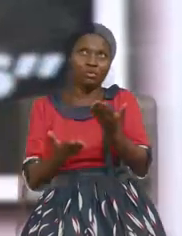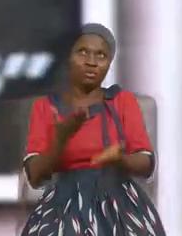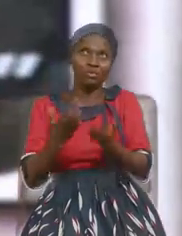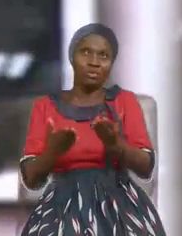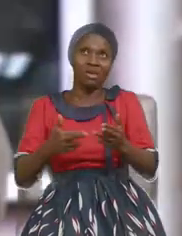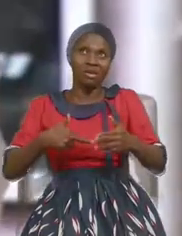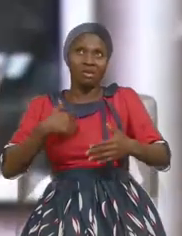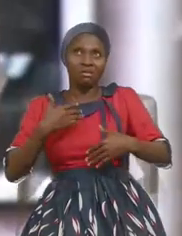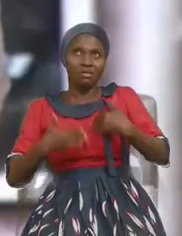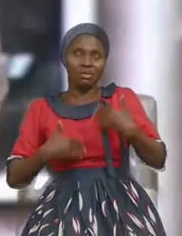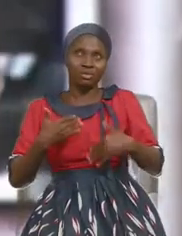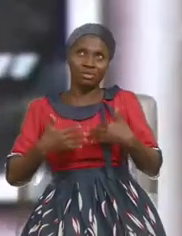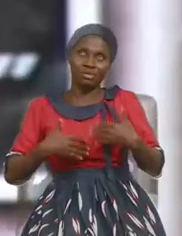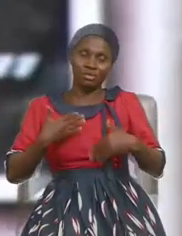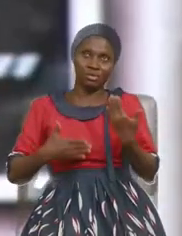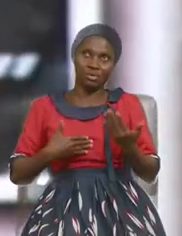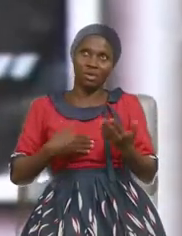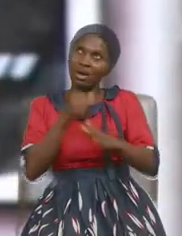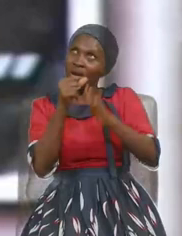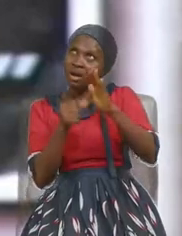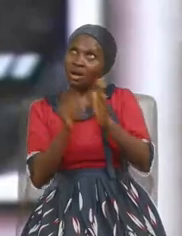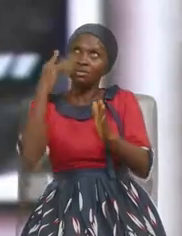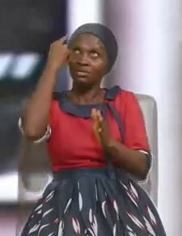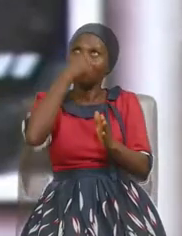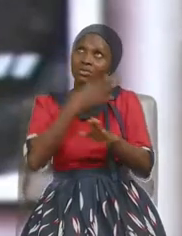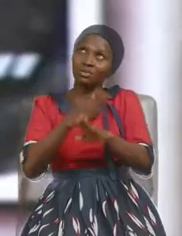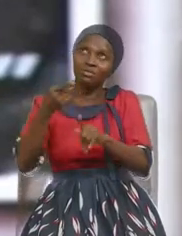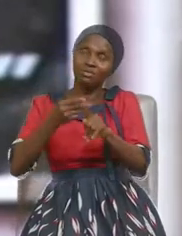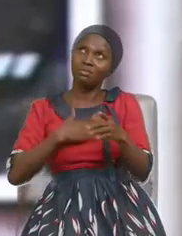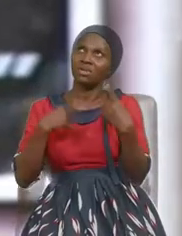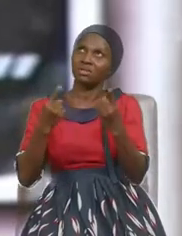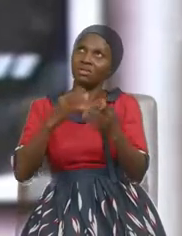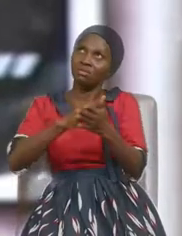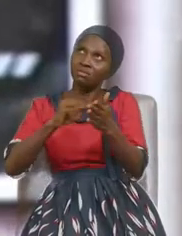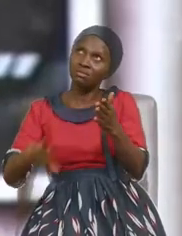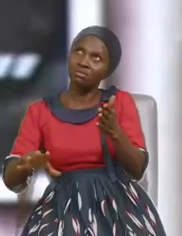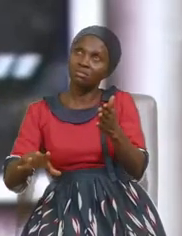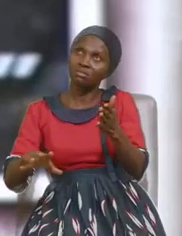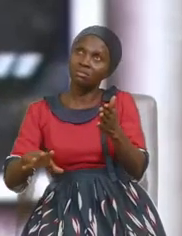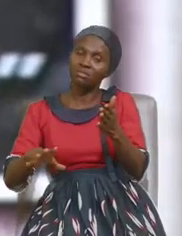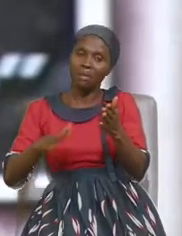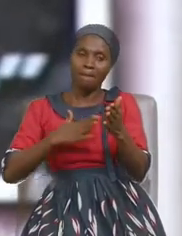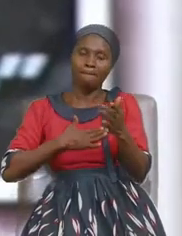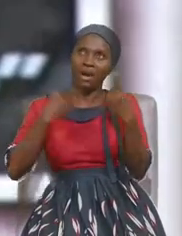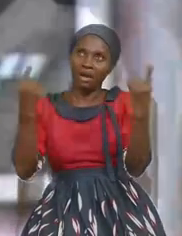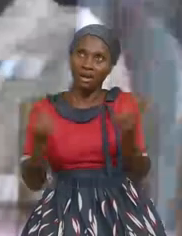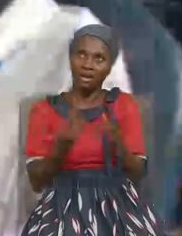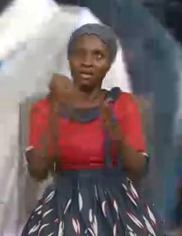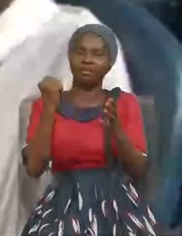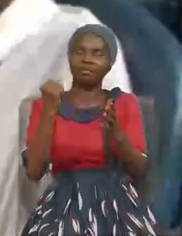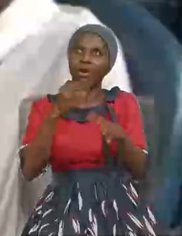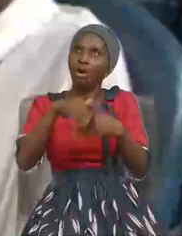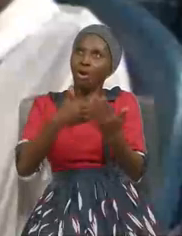mes péchés. Efface toutes mes... Combien d'iniquités? Toutes mes